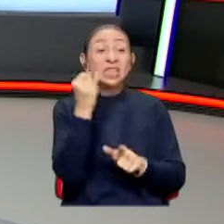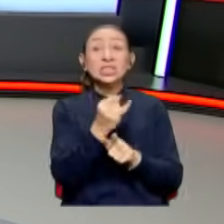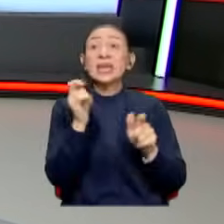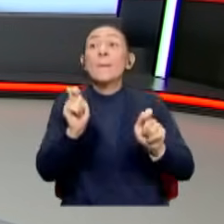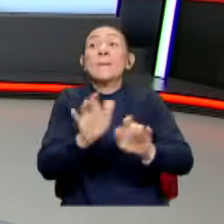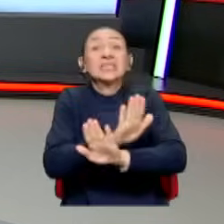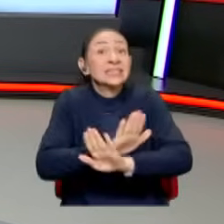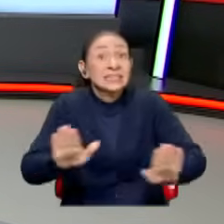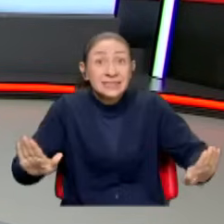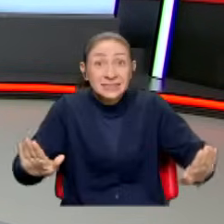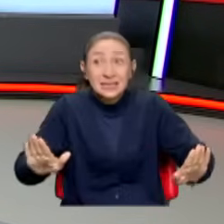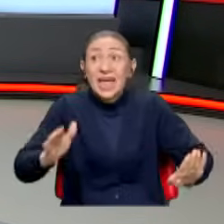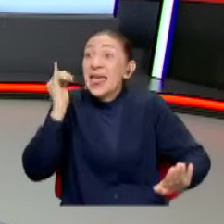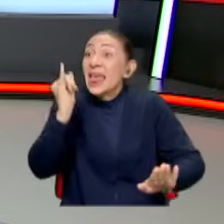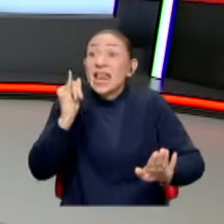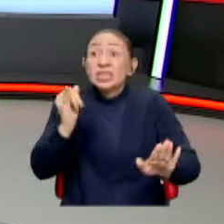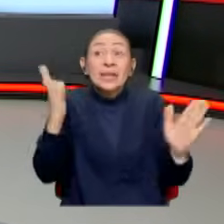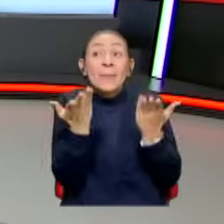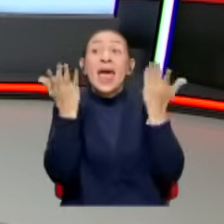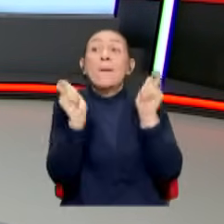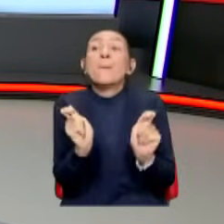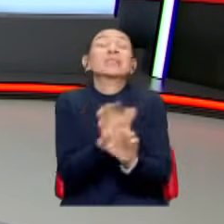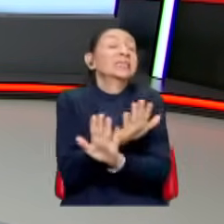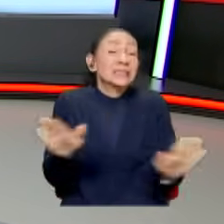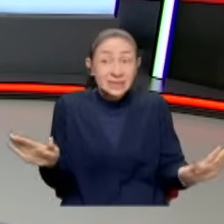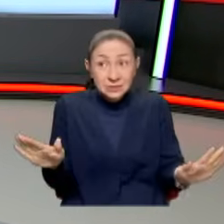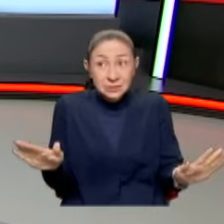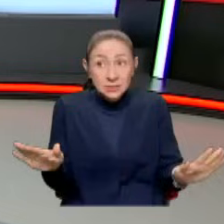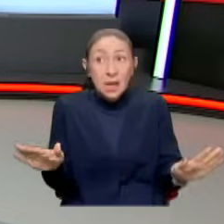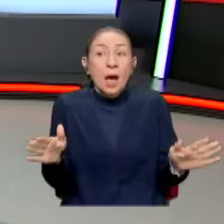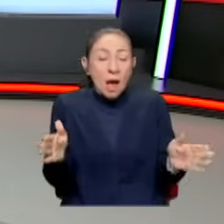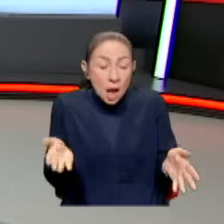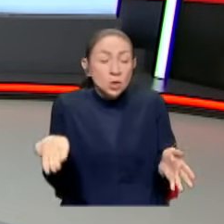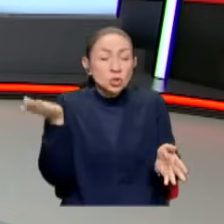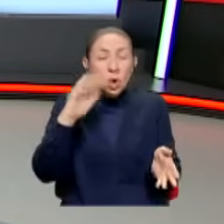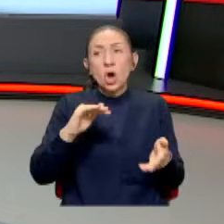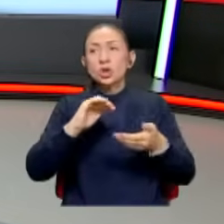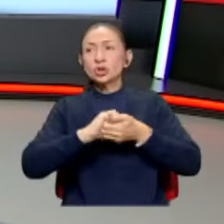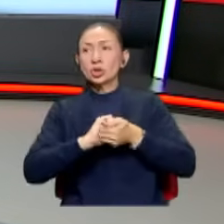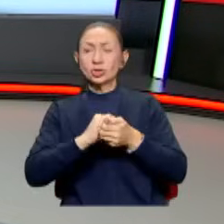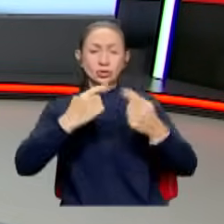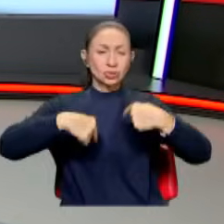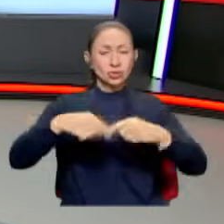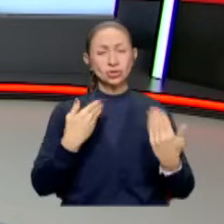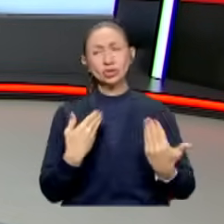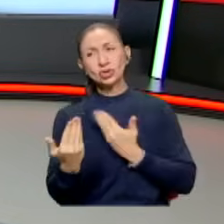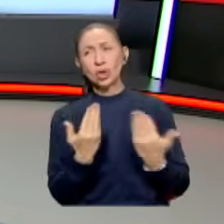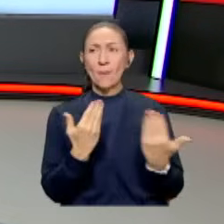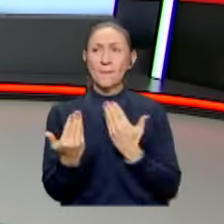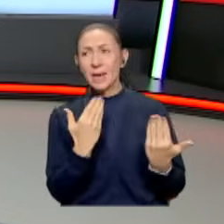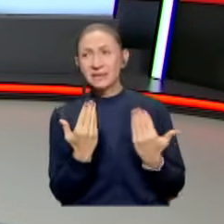bile bulunamazsınız eleştiride bile bulunamazsınız ha sonra dost cemiyetinde